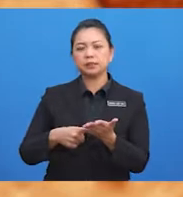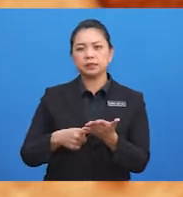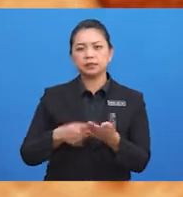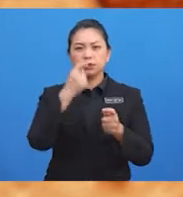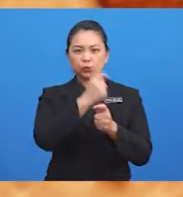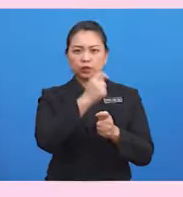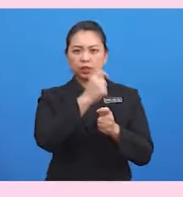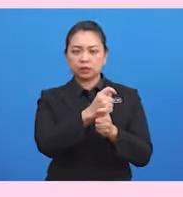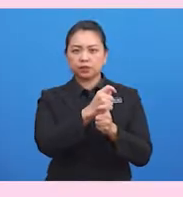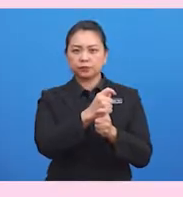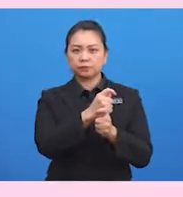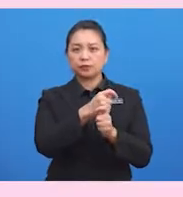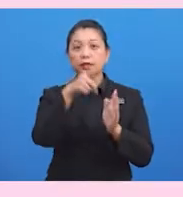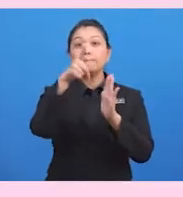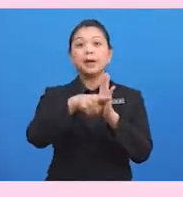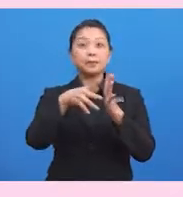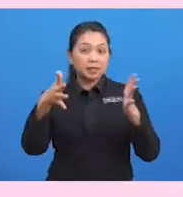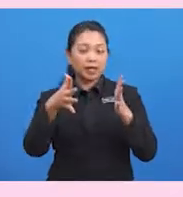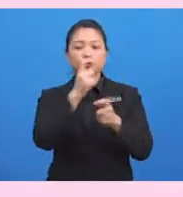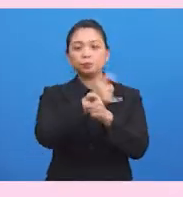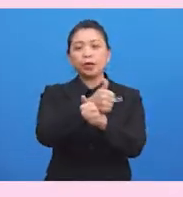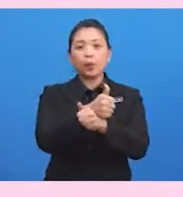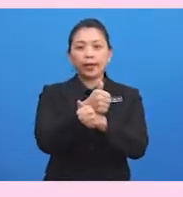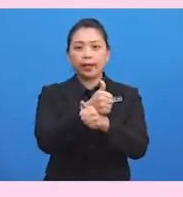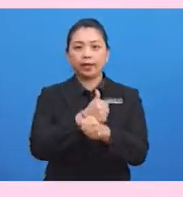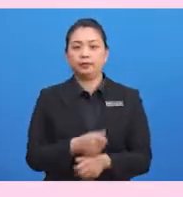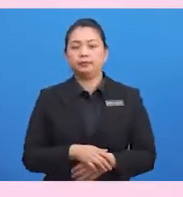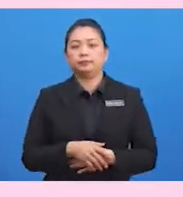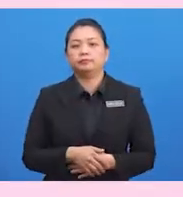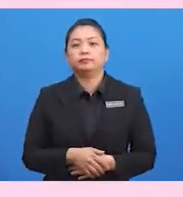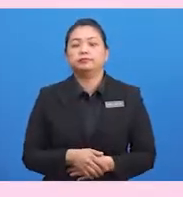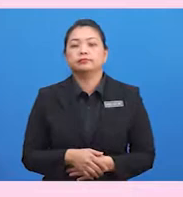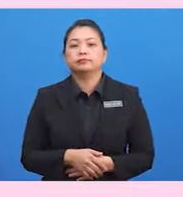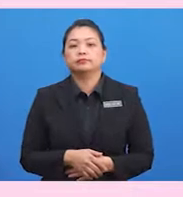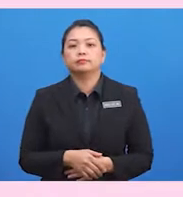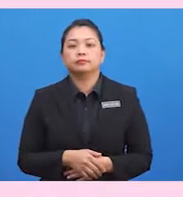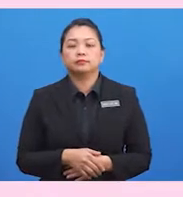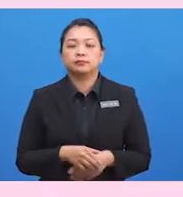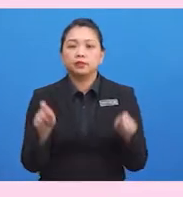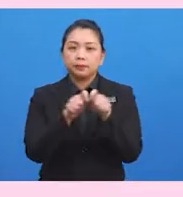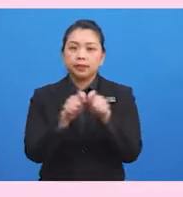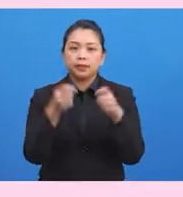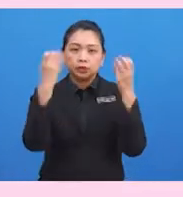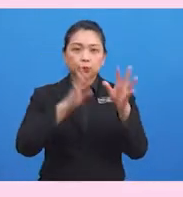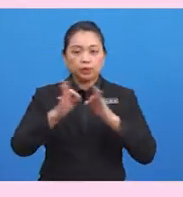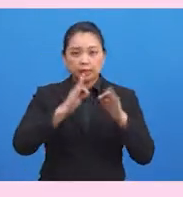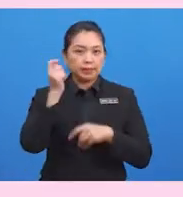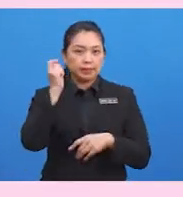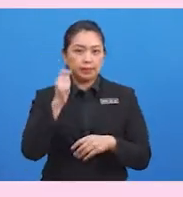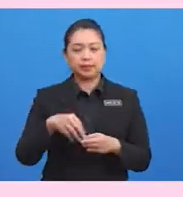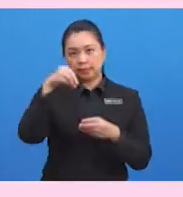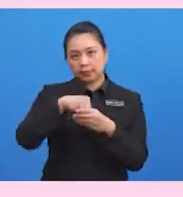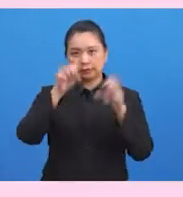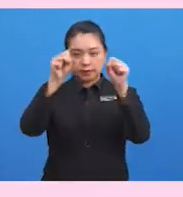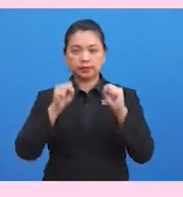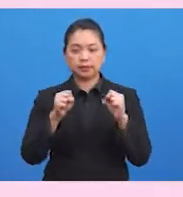petugas pembesar dalam sistem pembesar 4 lipatan seperti yang telah sekuter angkat sebentar tadi